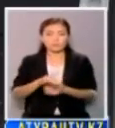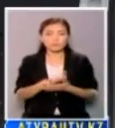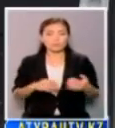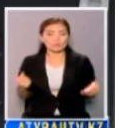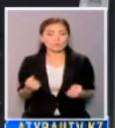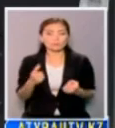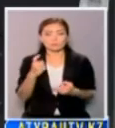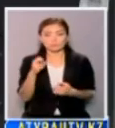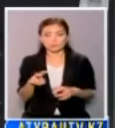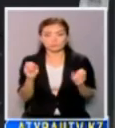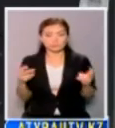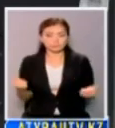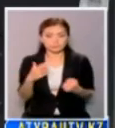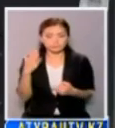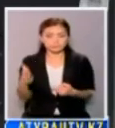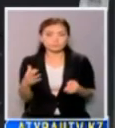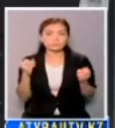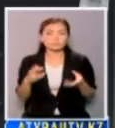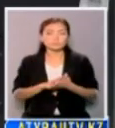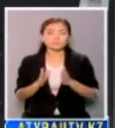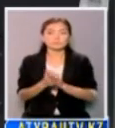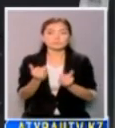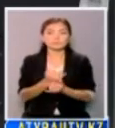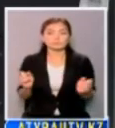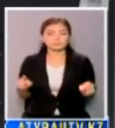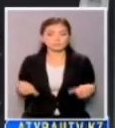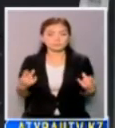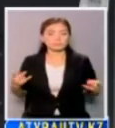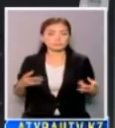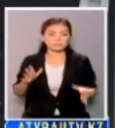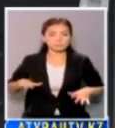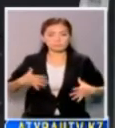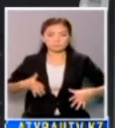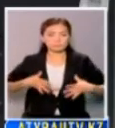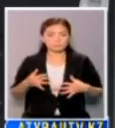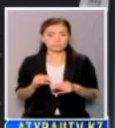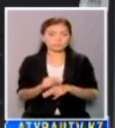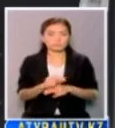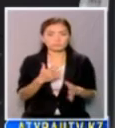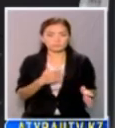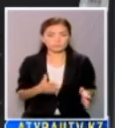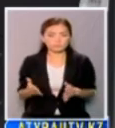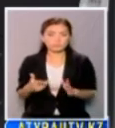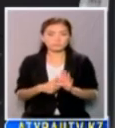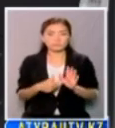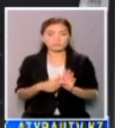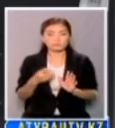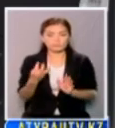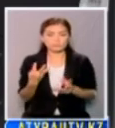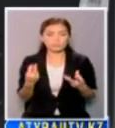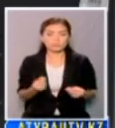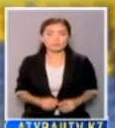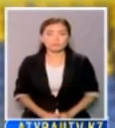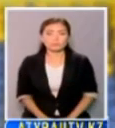их проводят в спортзалах. Для того, чтобы организм восстановился, необходимо пройти комплексное лечение не менее 7-14